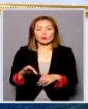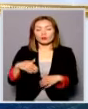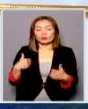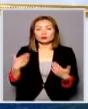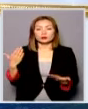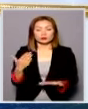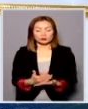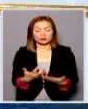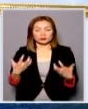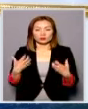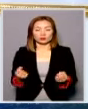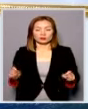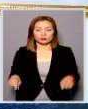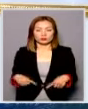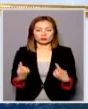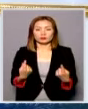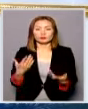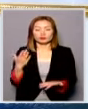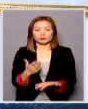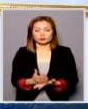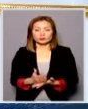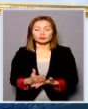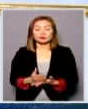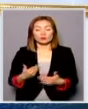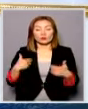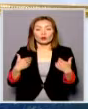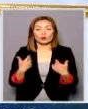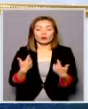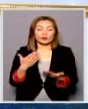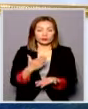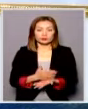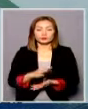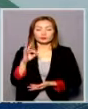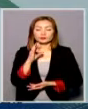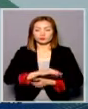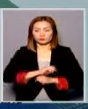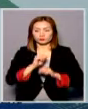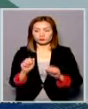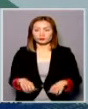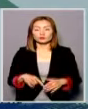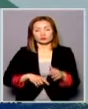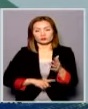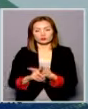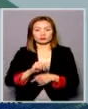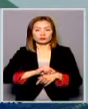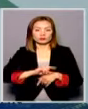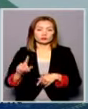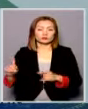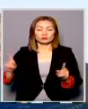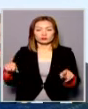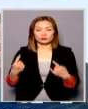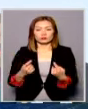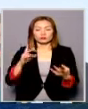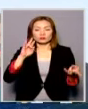со здоровьем, вышли и начали понимать, насколько эта программа удобна, эта программа начала дальше